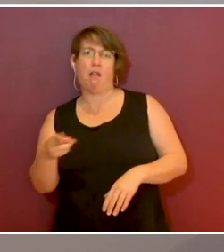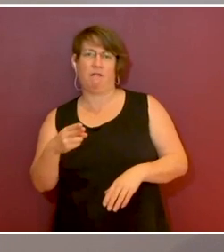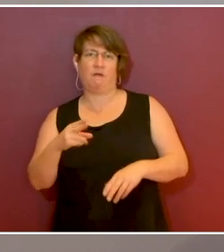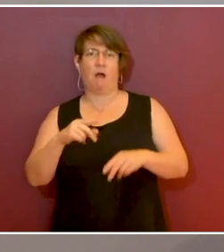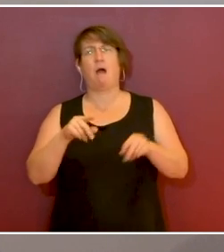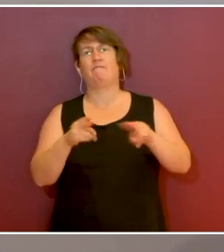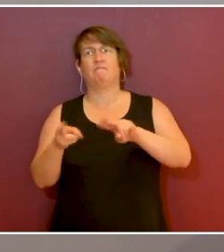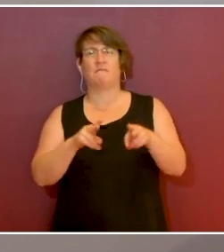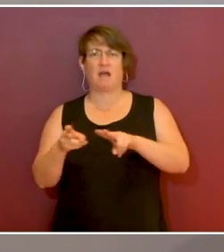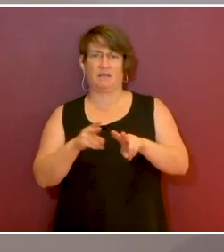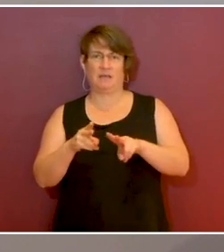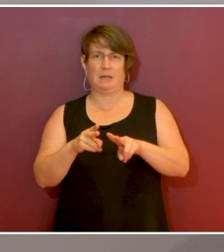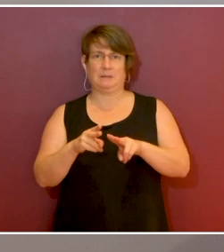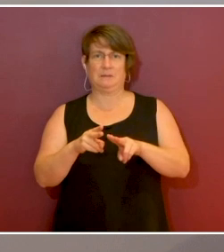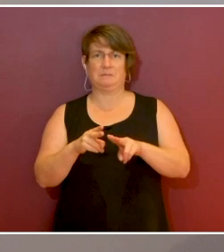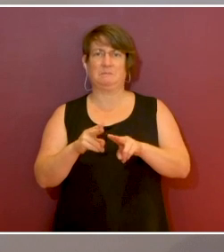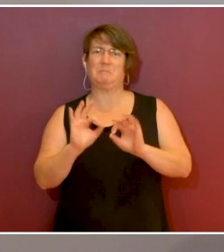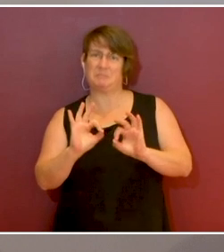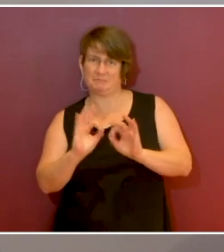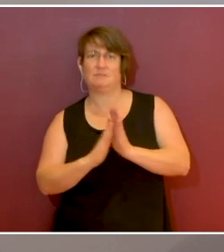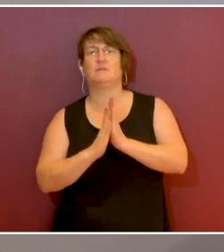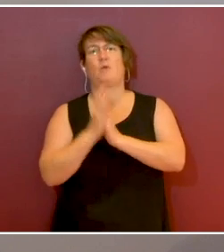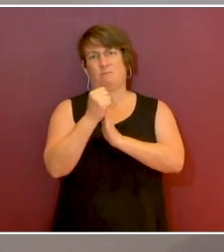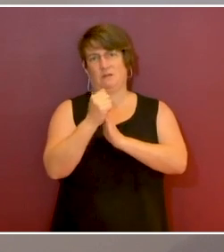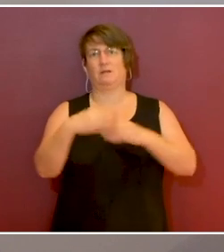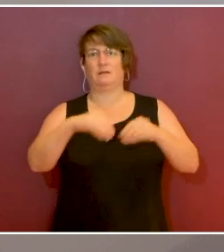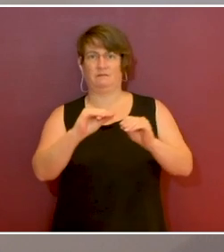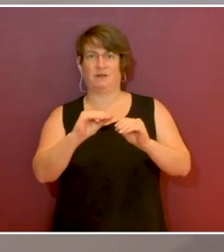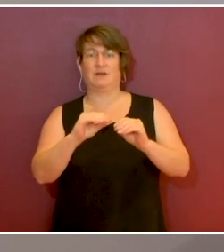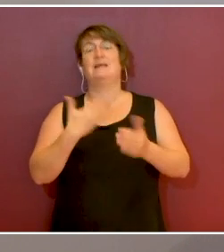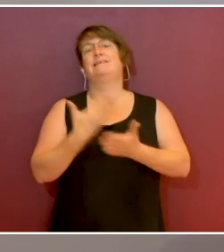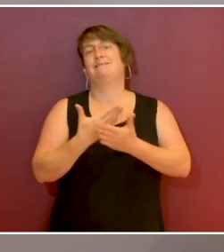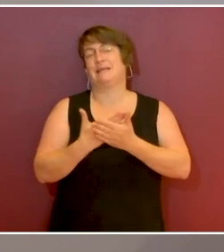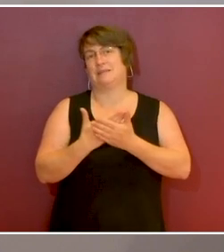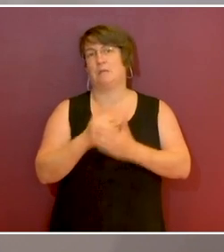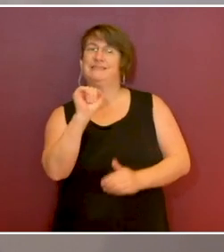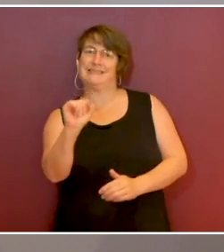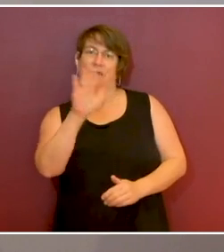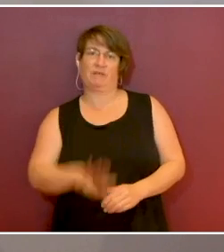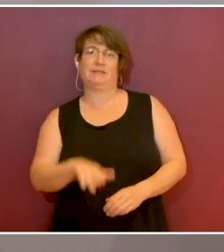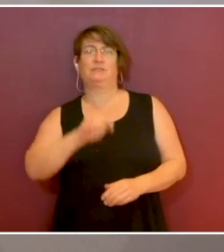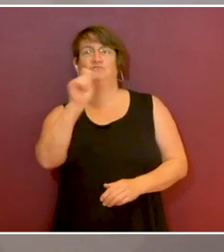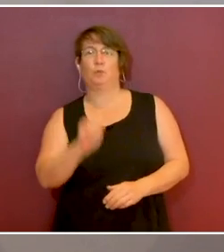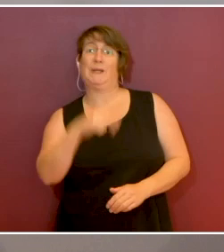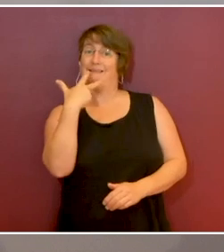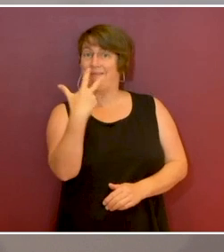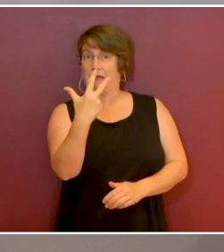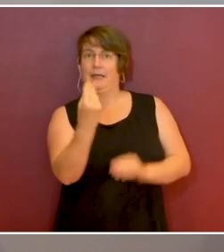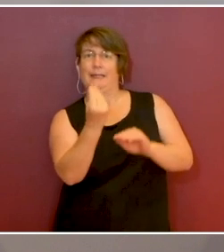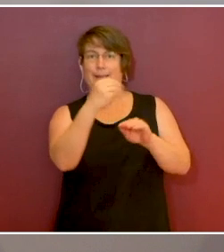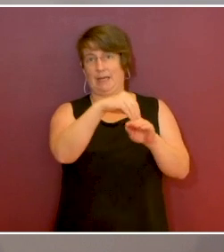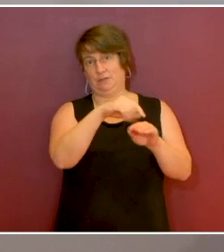Alpha-Variante ja gerade dominant wurde, Safe Kids 3, um auch